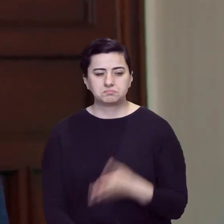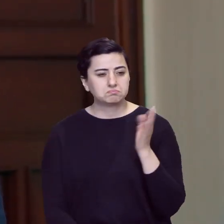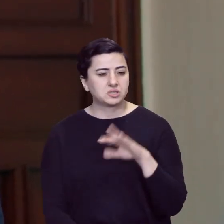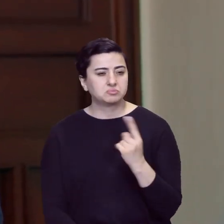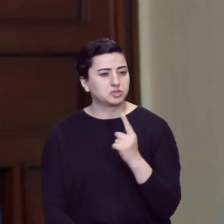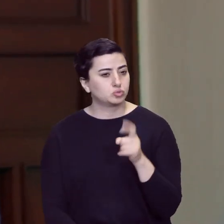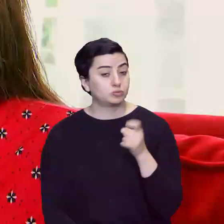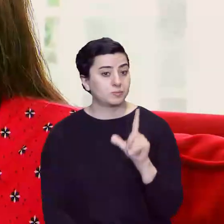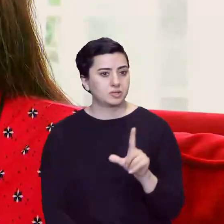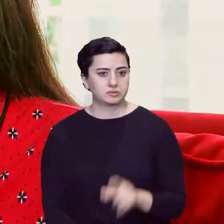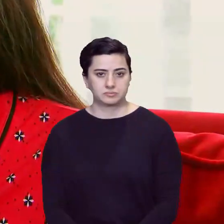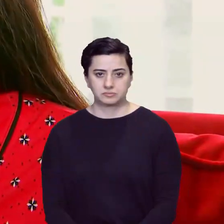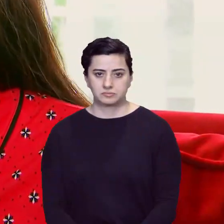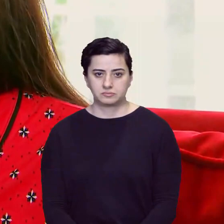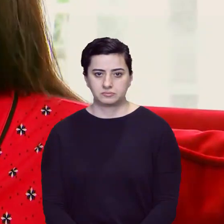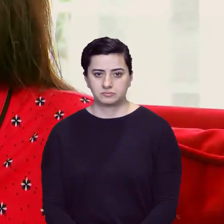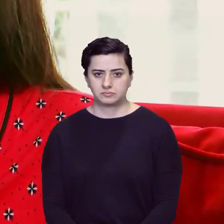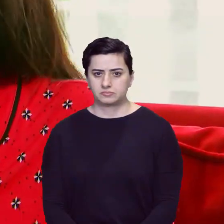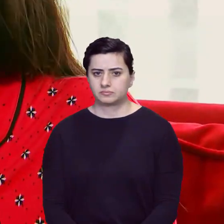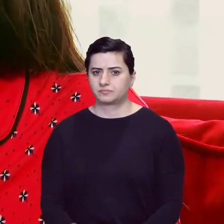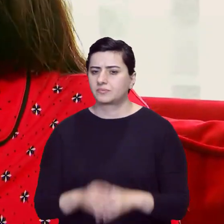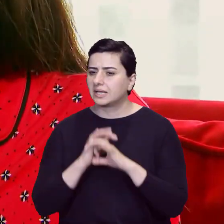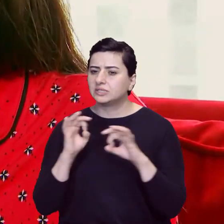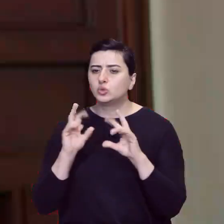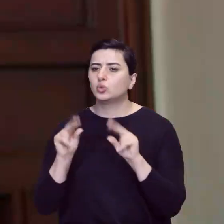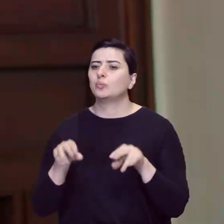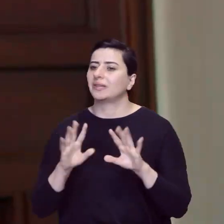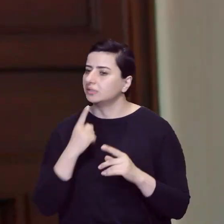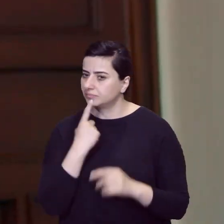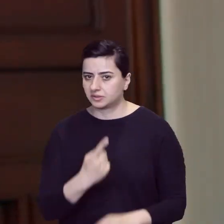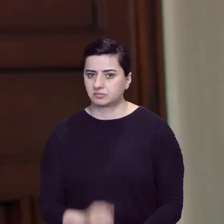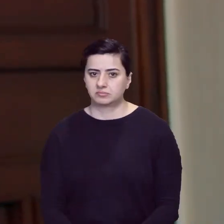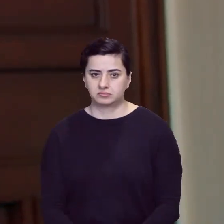Başka bir şey bulmalıyız. Hiç uyumadığımızı söylesek?